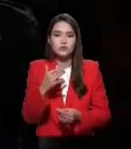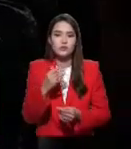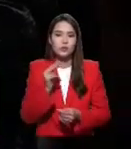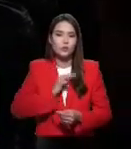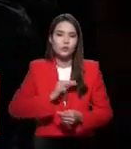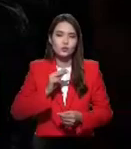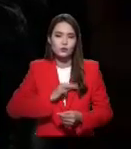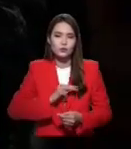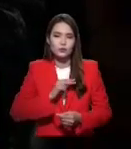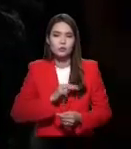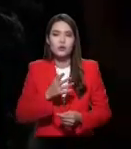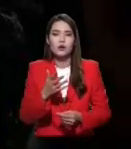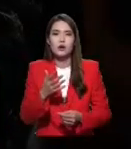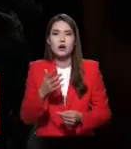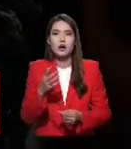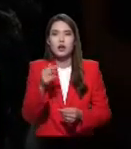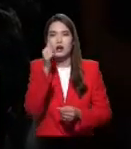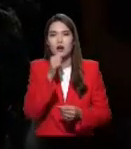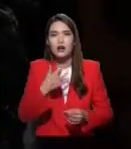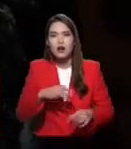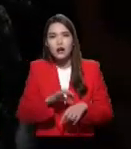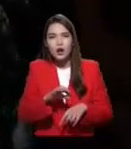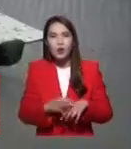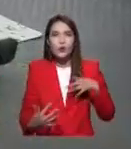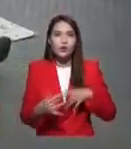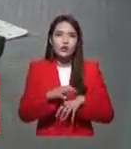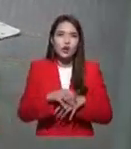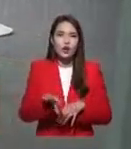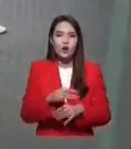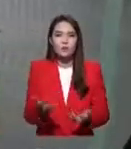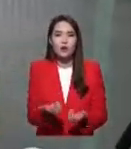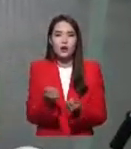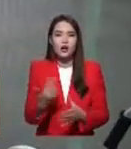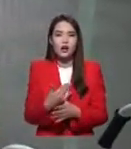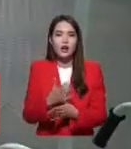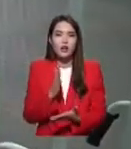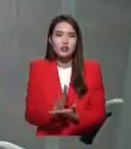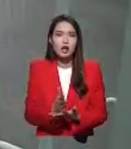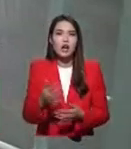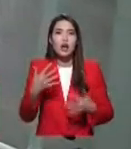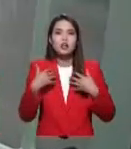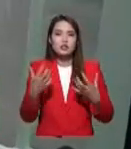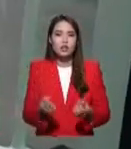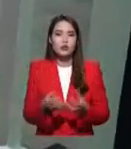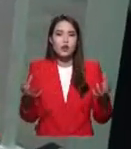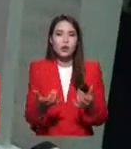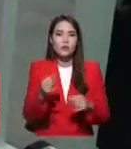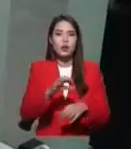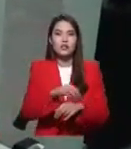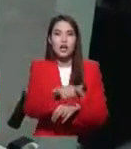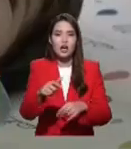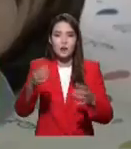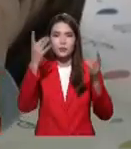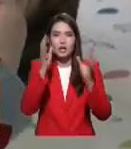Туберкулезбен, асқазан ауруларына, бе ауруларына өте көп. Дербес денсаулық орталығын ашқан Ержан қазір ауыр науқастарға массаж